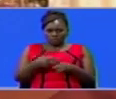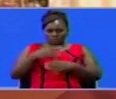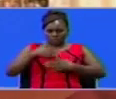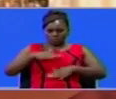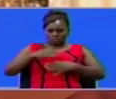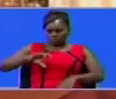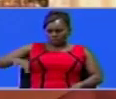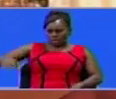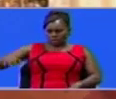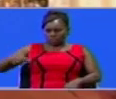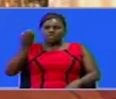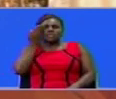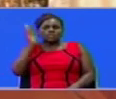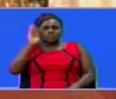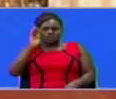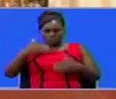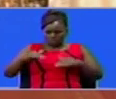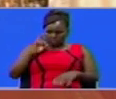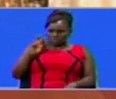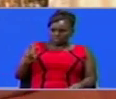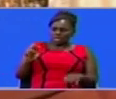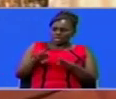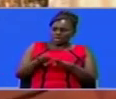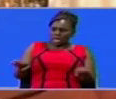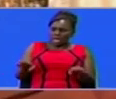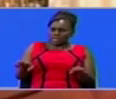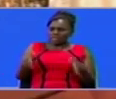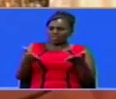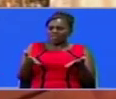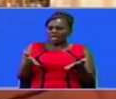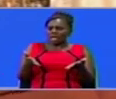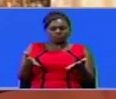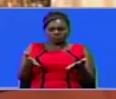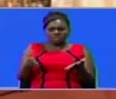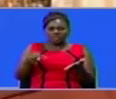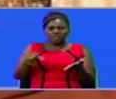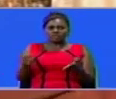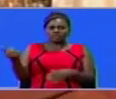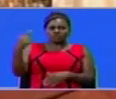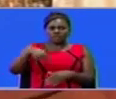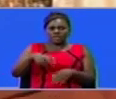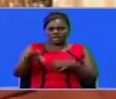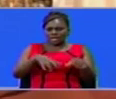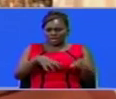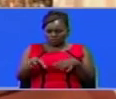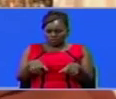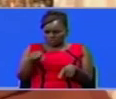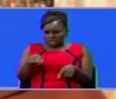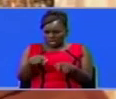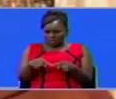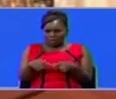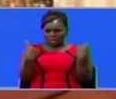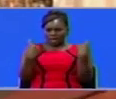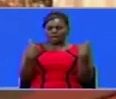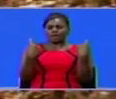Samburu County, kutoka Isiolo County wakiona ardhi ambayo ni idle lazima walete mifugo zao pale. Kwa hivyo pia inaleta mambo